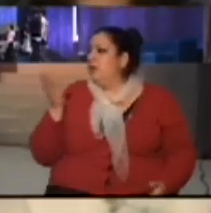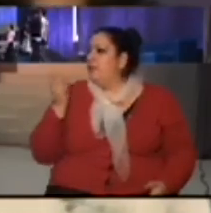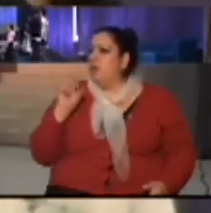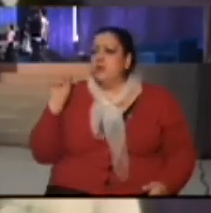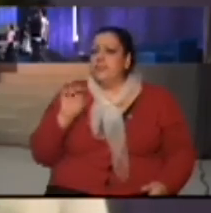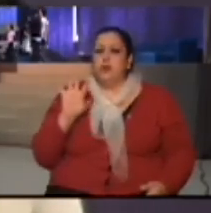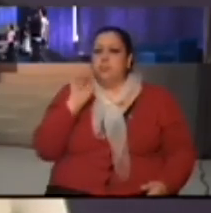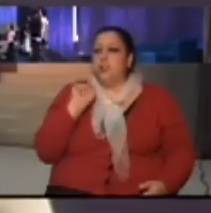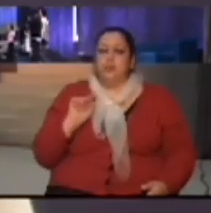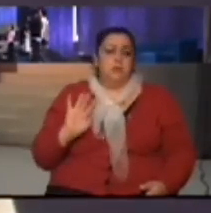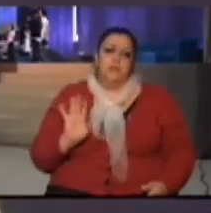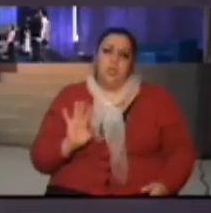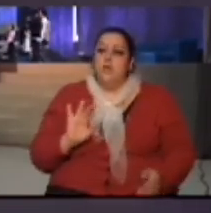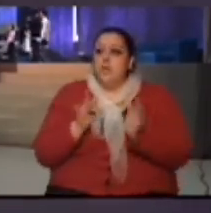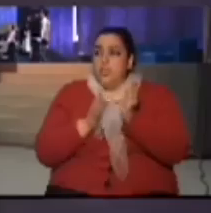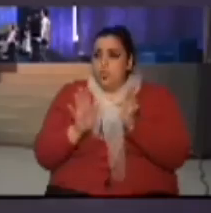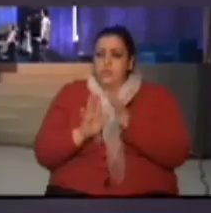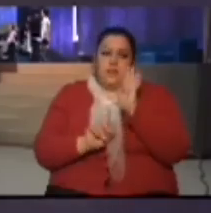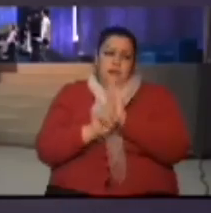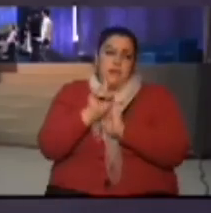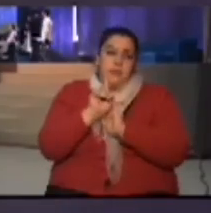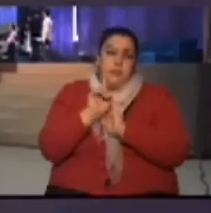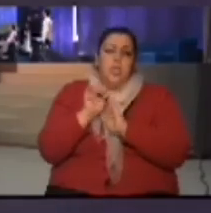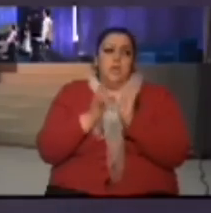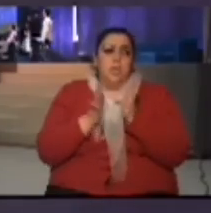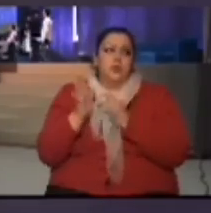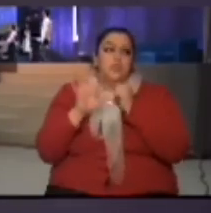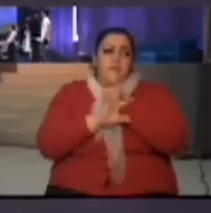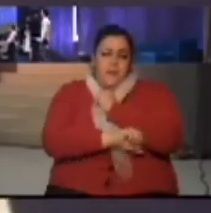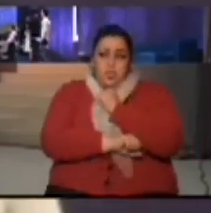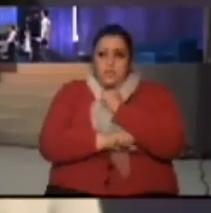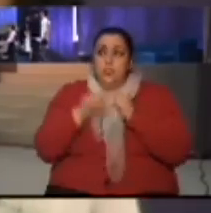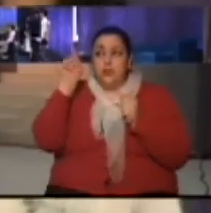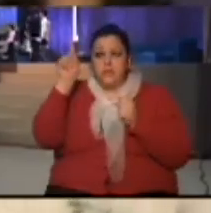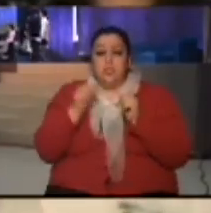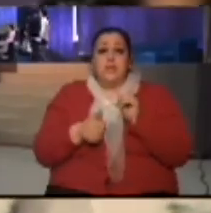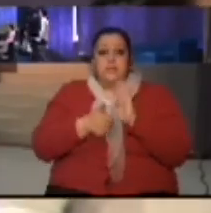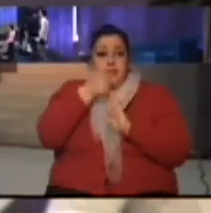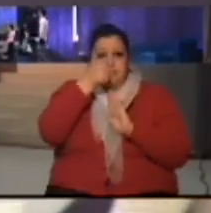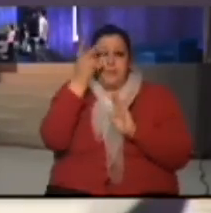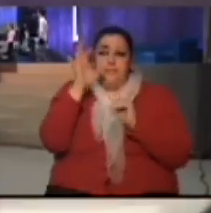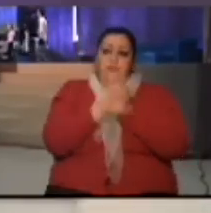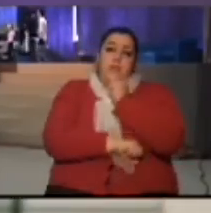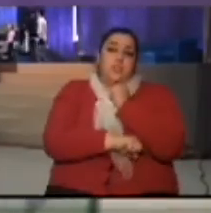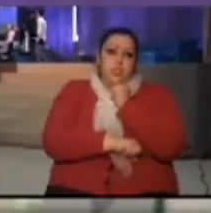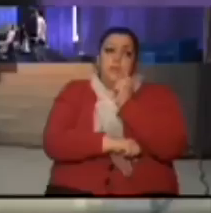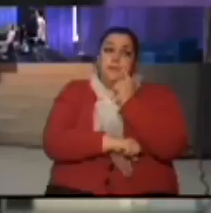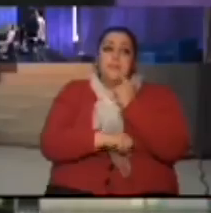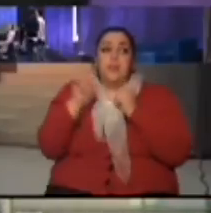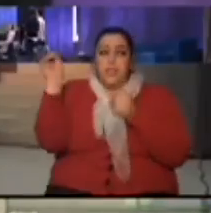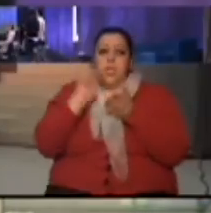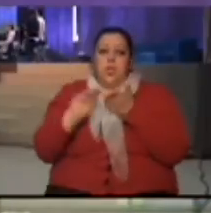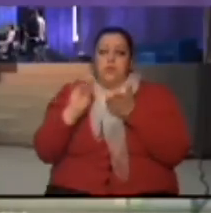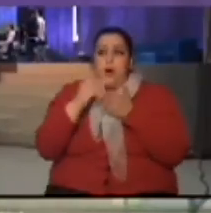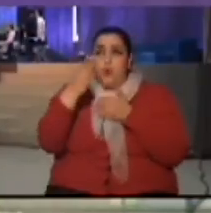Հիսուսը սկիզբն է ու վերջն է, ինքը ալֆա ու ինքը օմեգա է, ինքը սկսել է գրել քո պատմությունը,